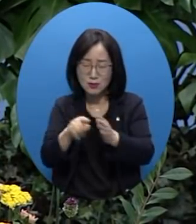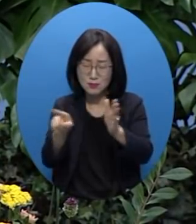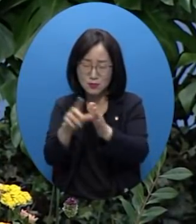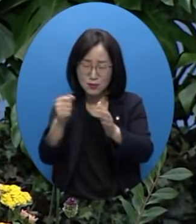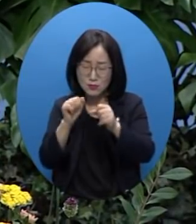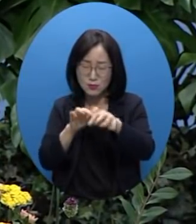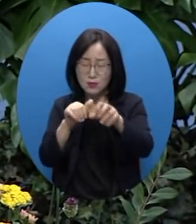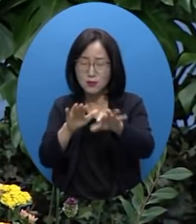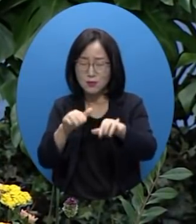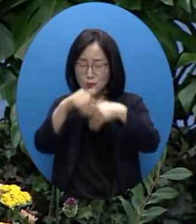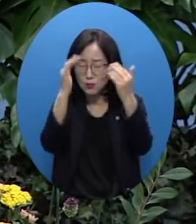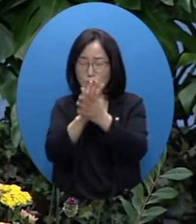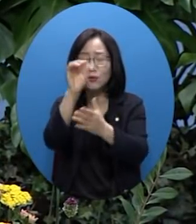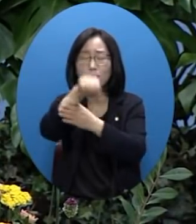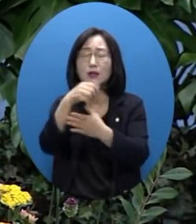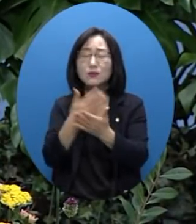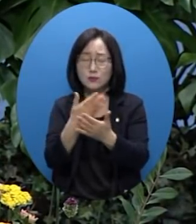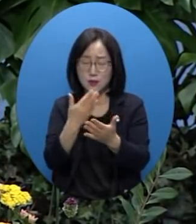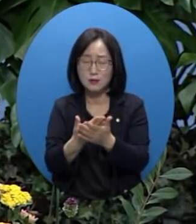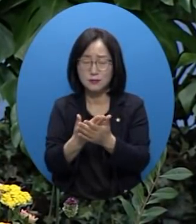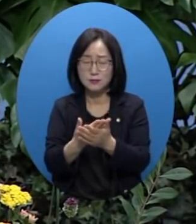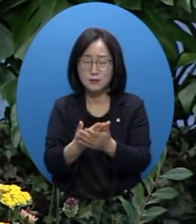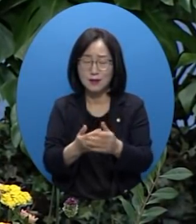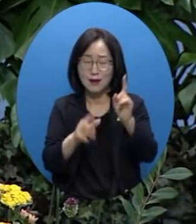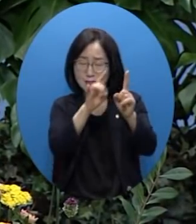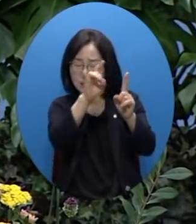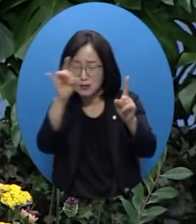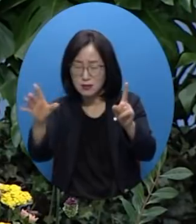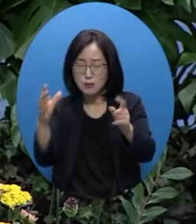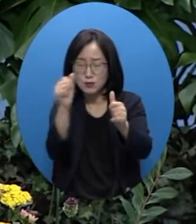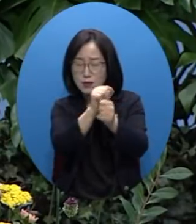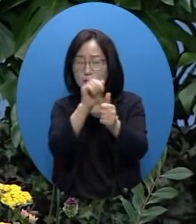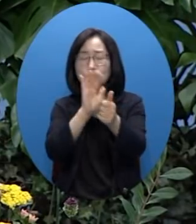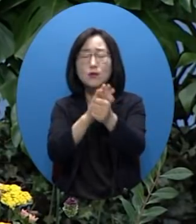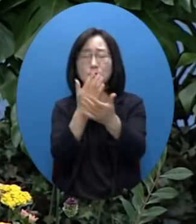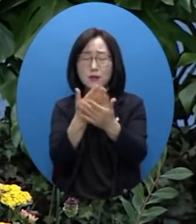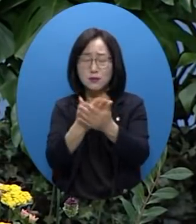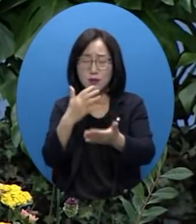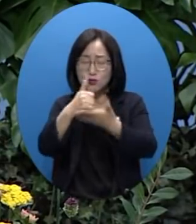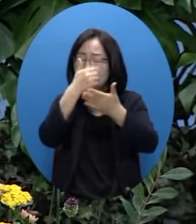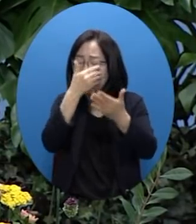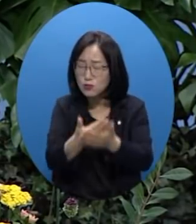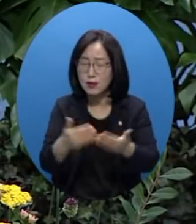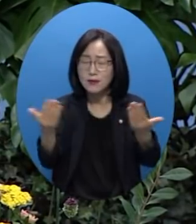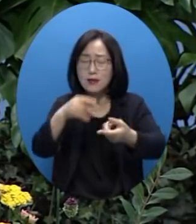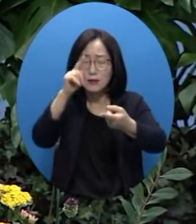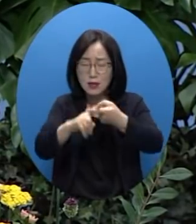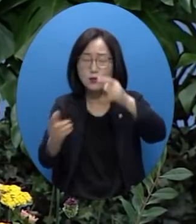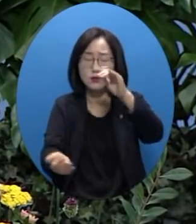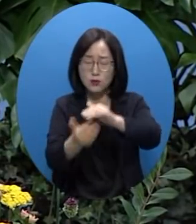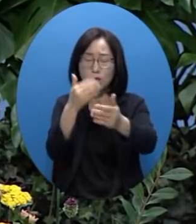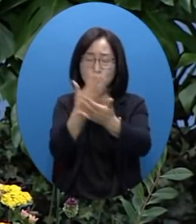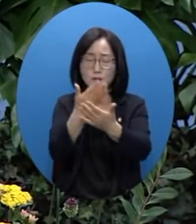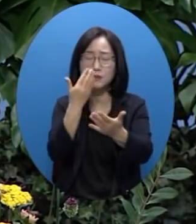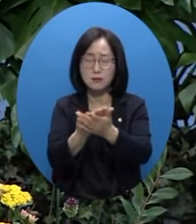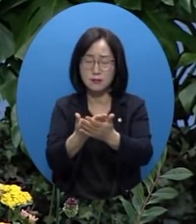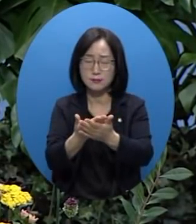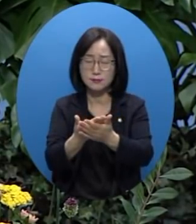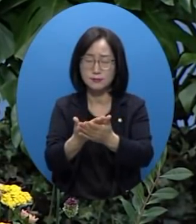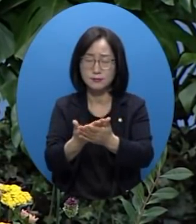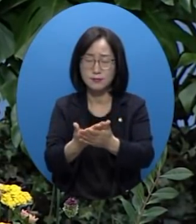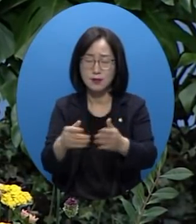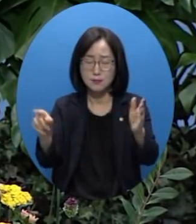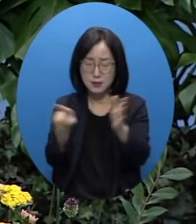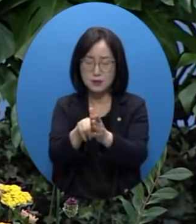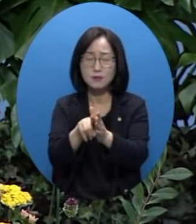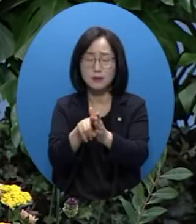저희 모두가 되게 하여 주시옵소서. 한 사람 한 사람 붙들어 주셔서 주님의 귀한 역사를 이루어 주시옵소서.